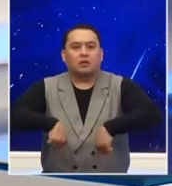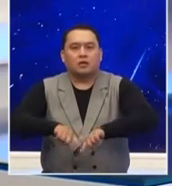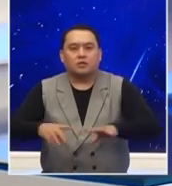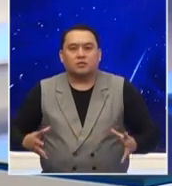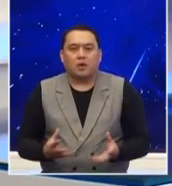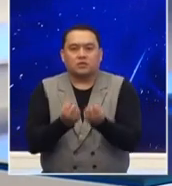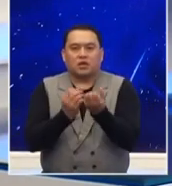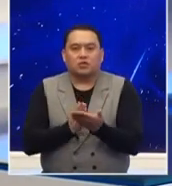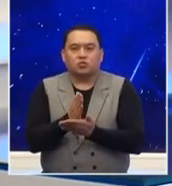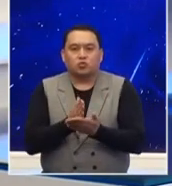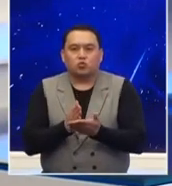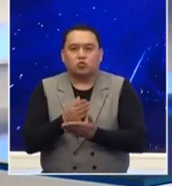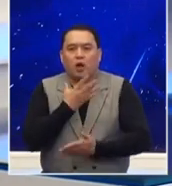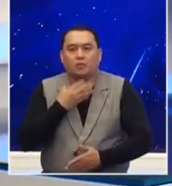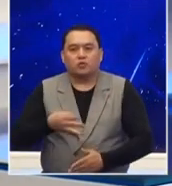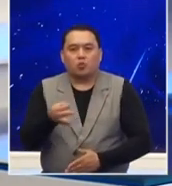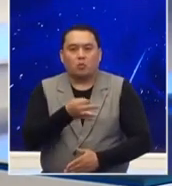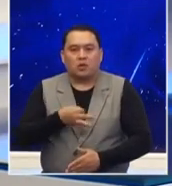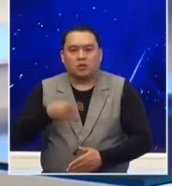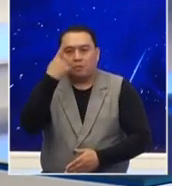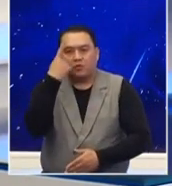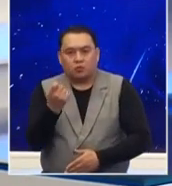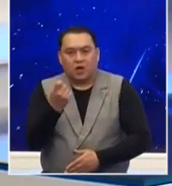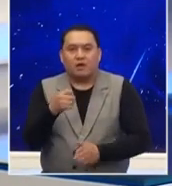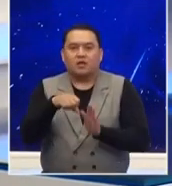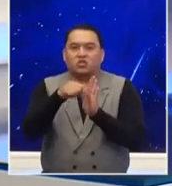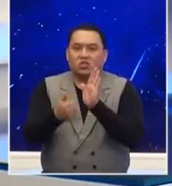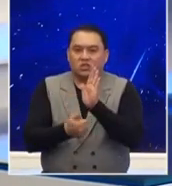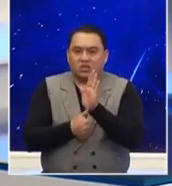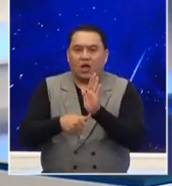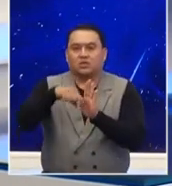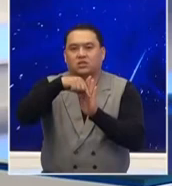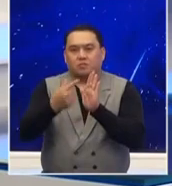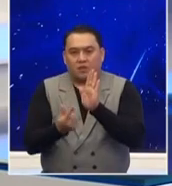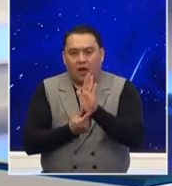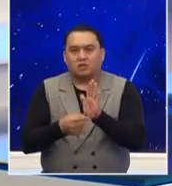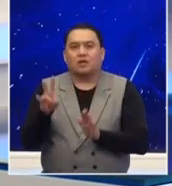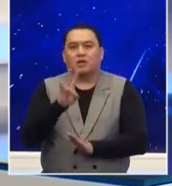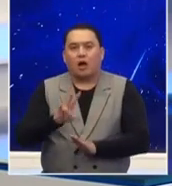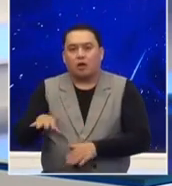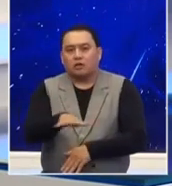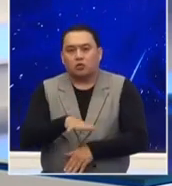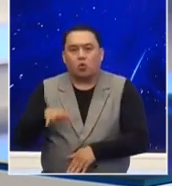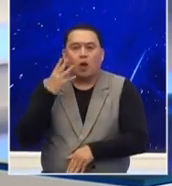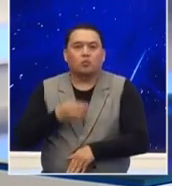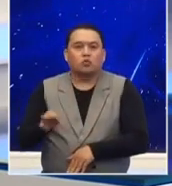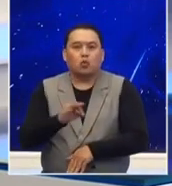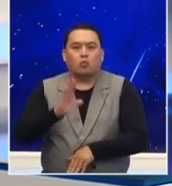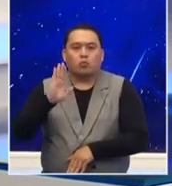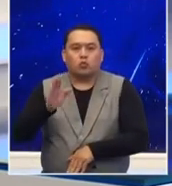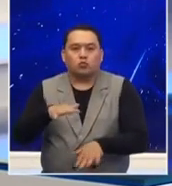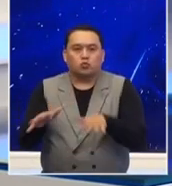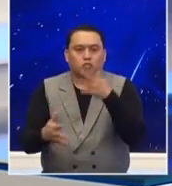по чрезвычайным ситуациям Алматинской области предупреждает, в ночь с 16 на 17 ноября на территории Алматинской области